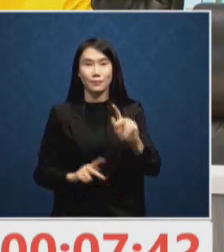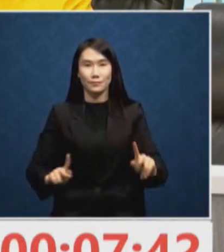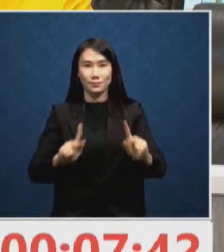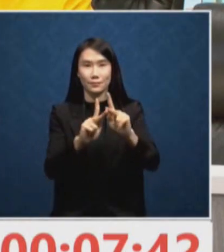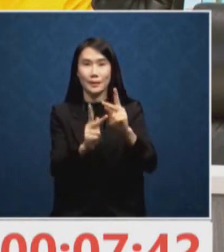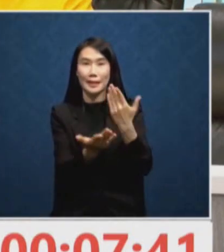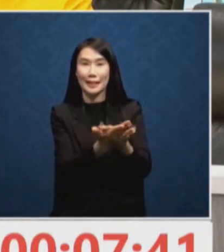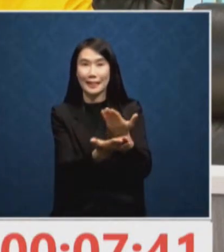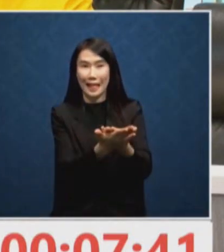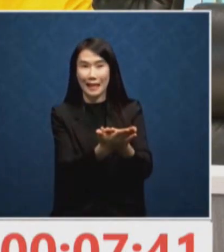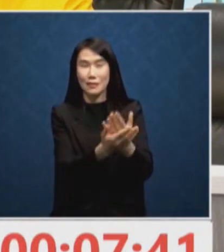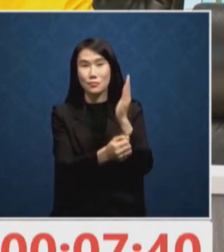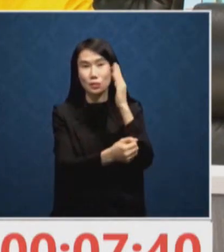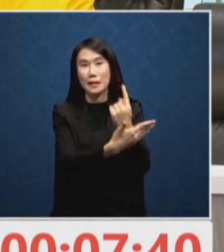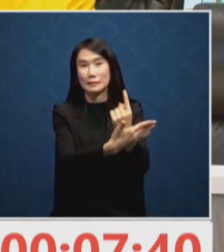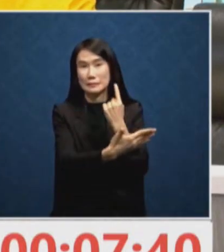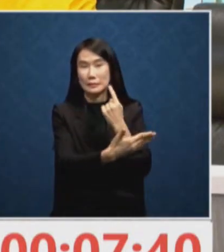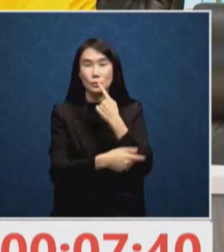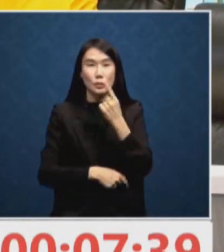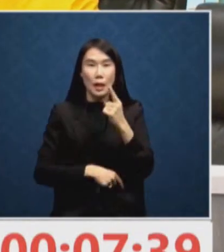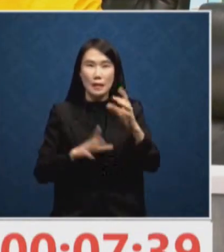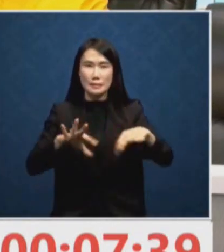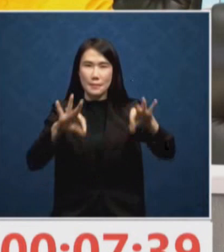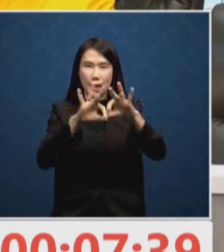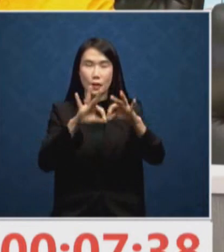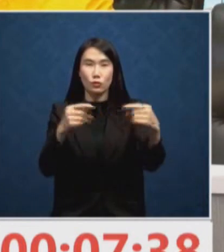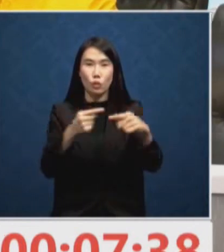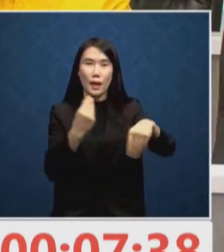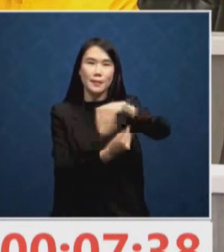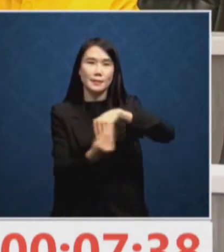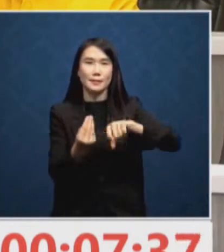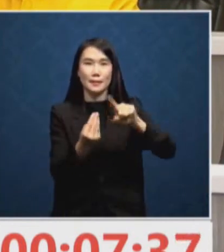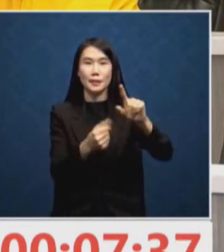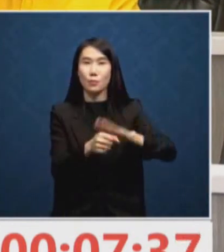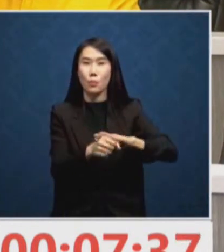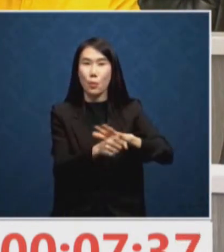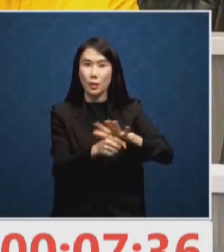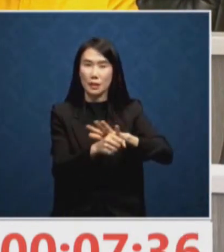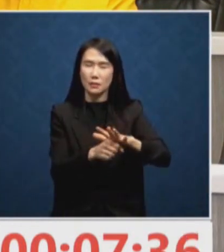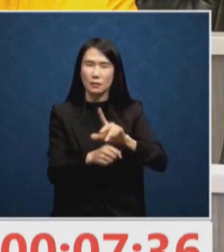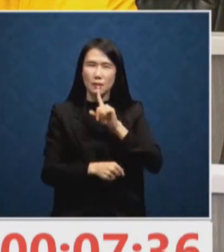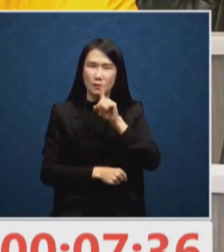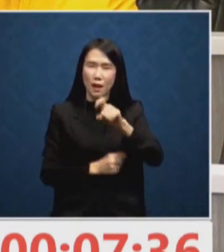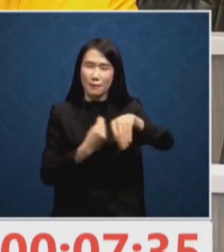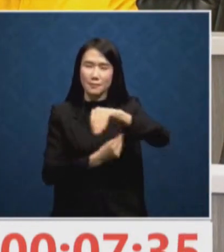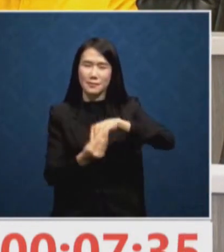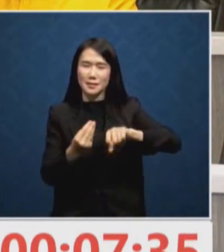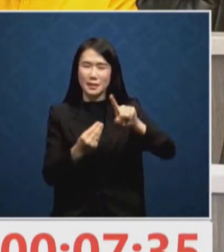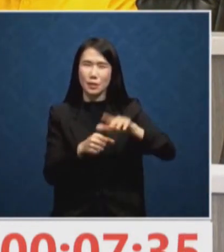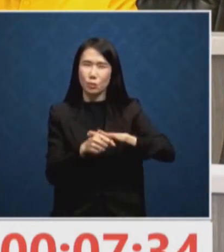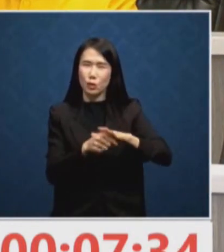ตรวจสอบยากจึงอยากให้รัฐบาลแยกงบก้อนนี้ออกไปเหมือนกับเป็นงบเพิ่มเติมปี